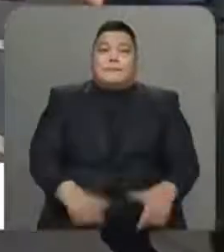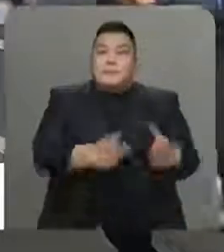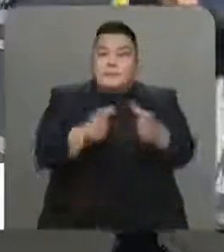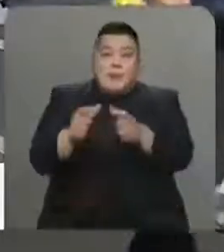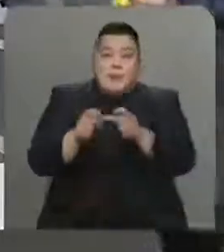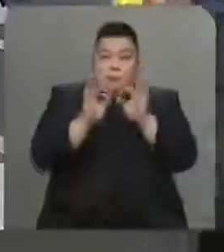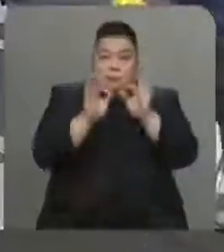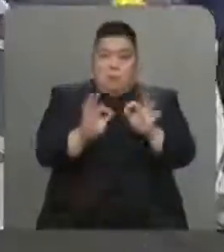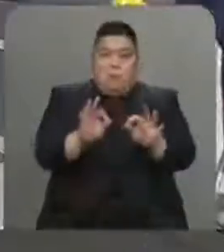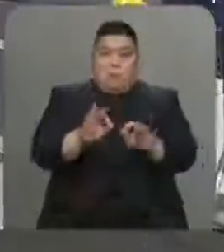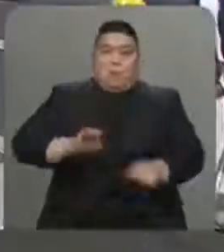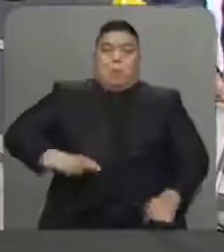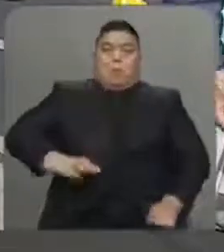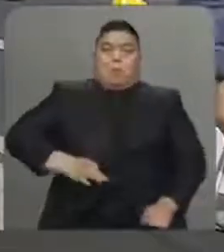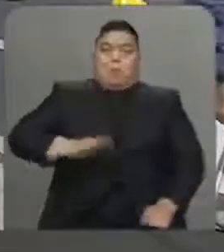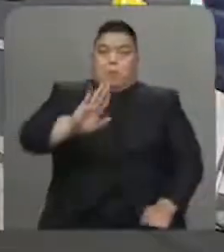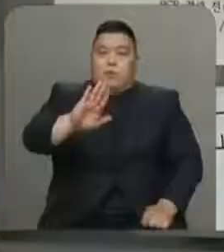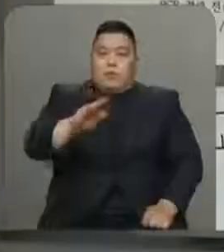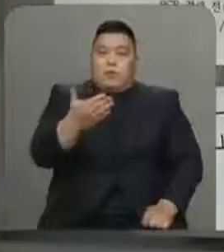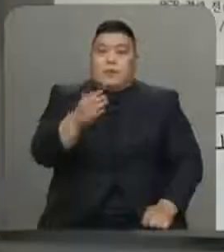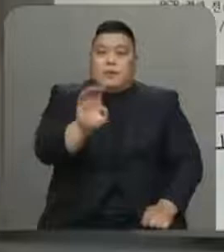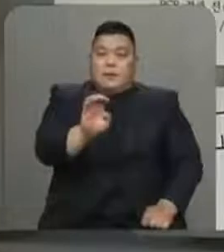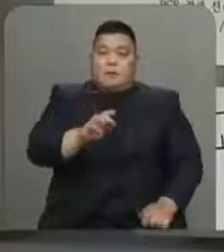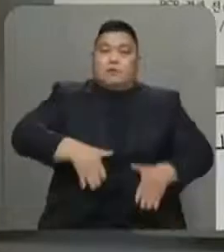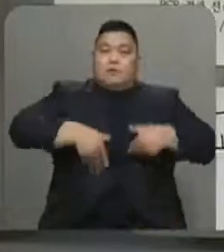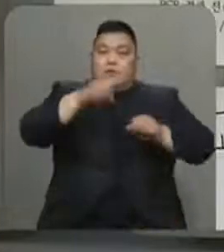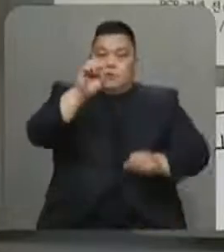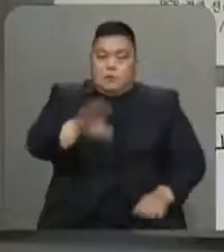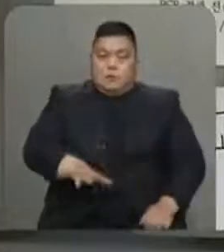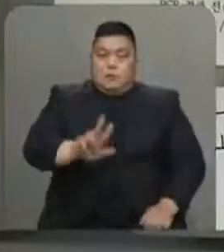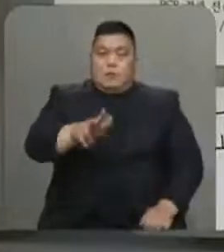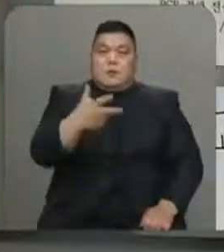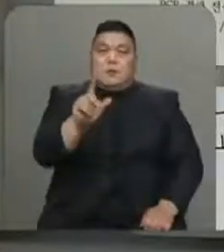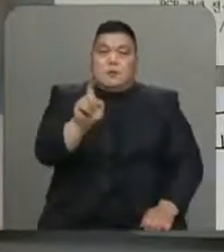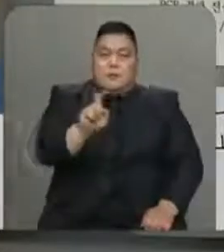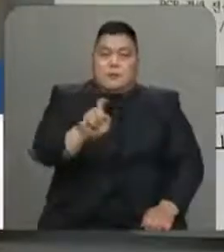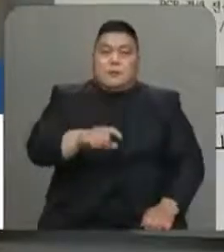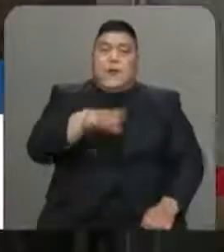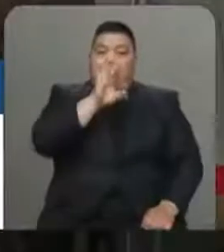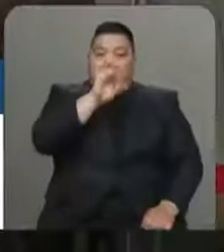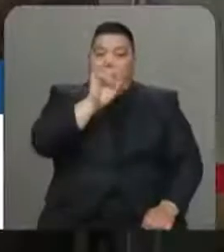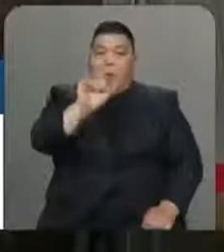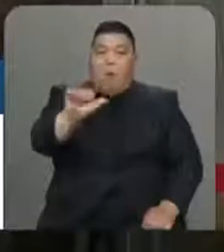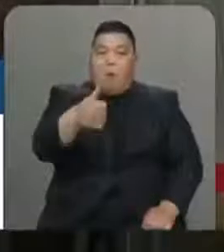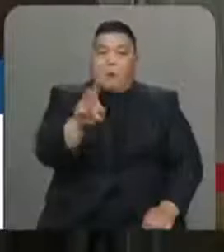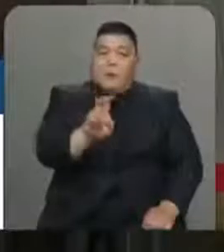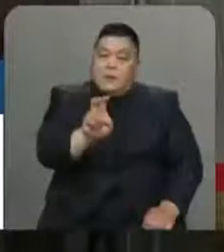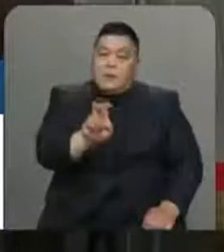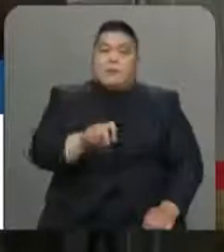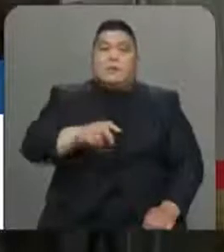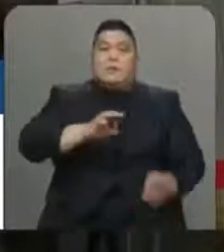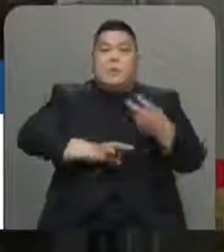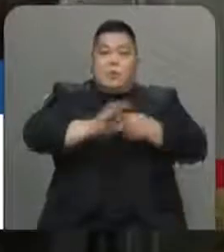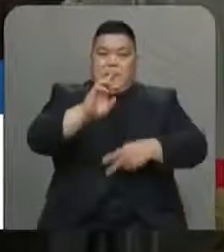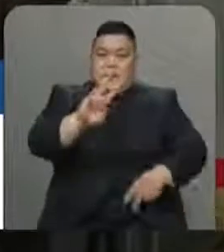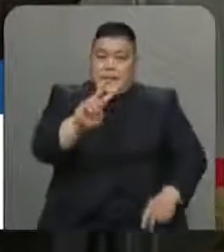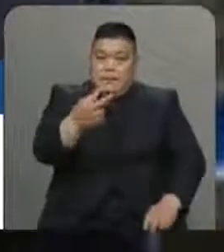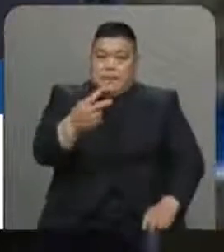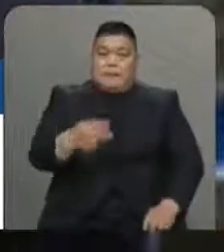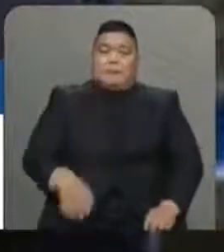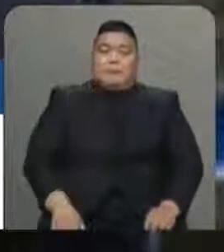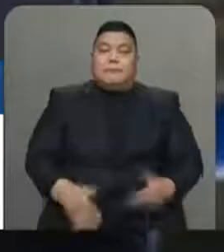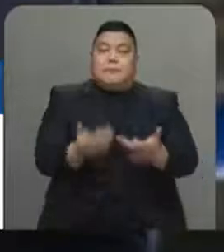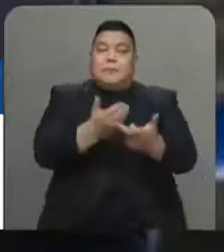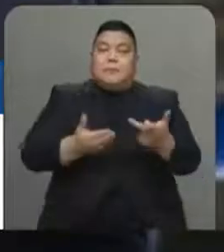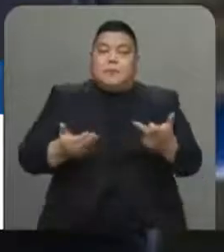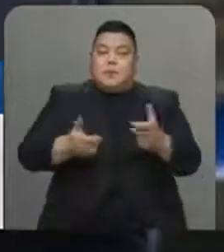신규 확진자는 원주 940여 명, 춘천 710여 명, 강릉 520여 명, 동해 200명 등인데요. 강원도에서는